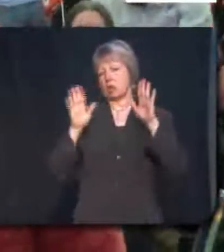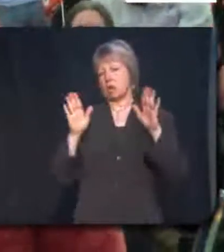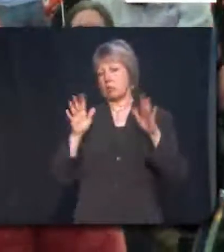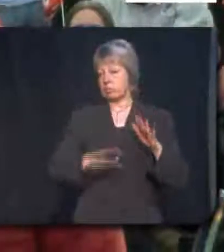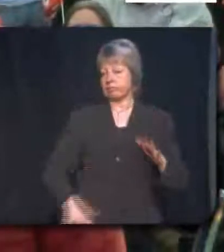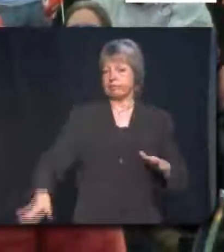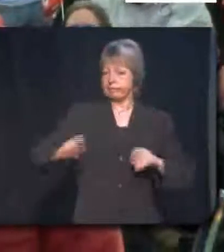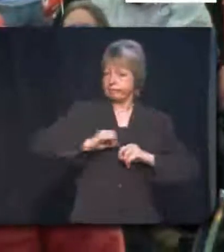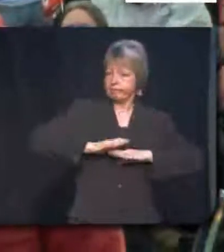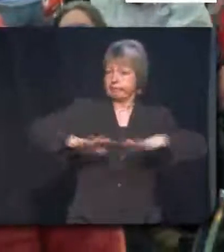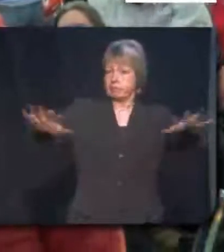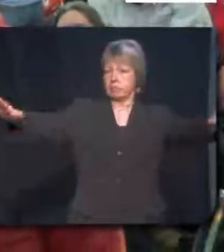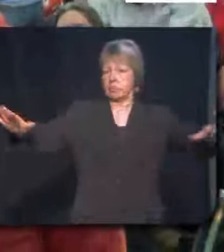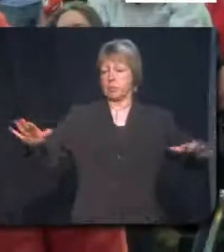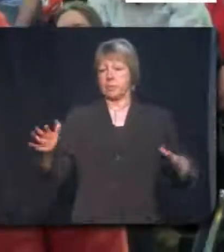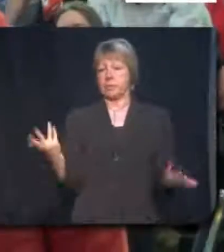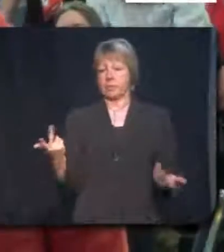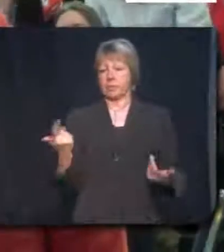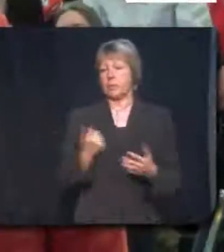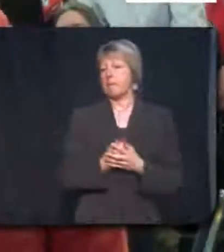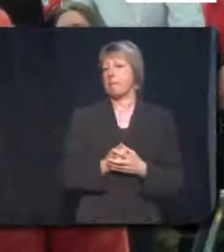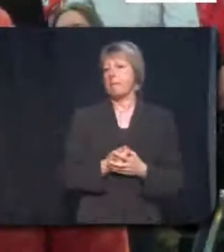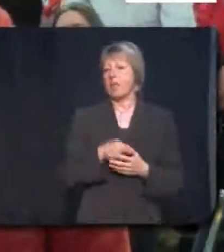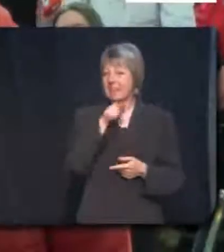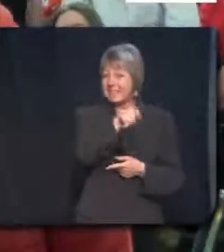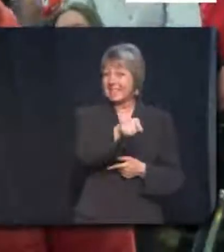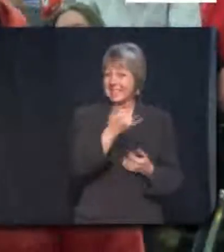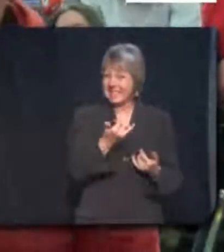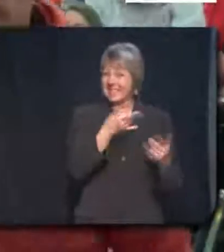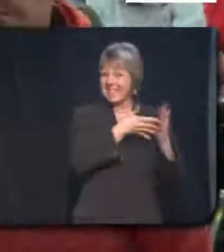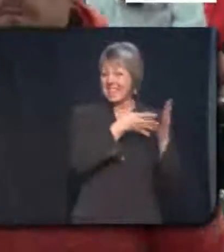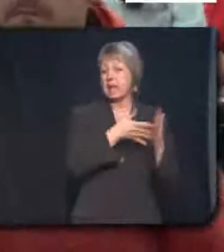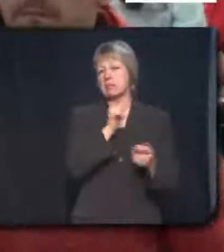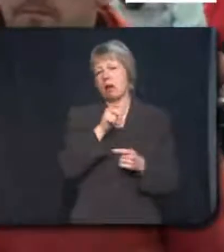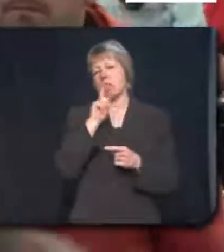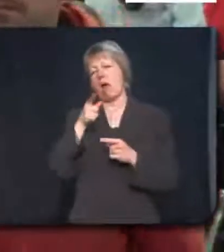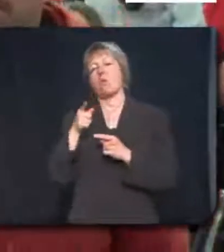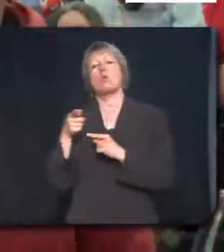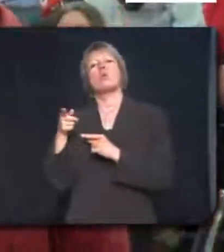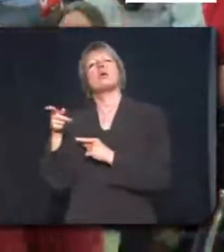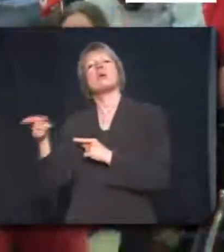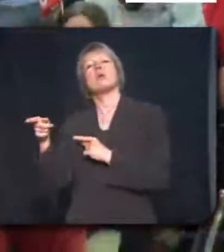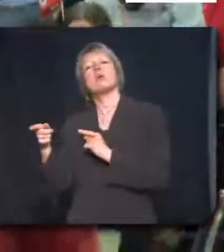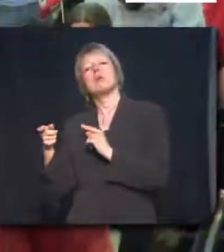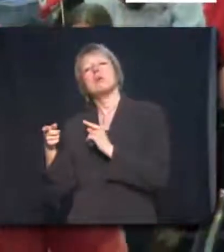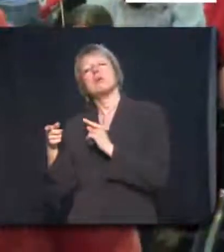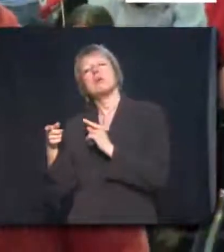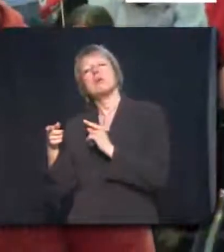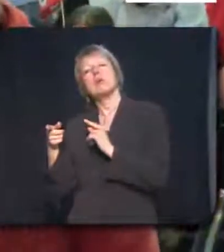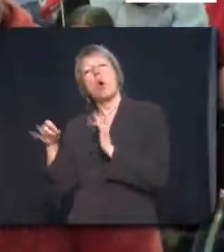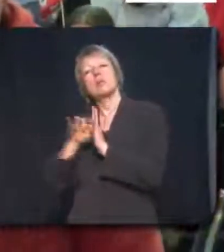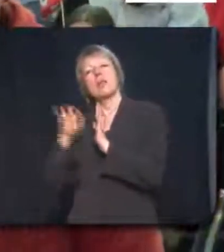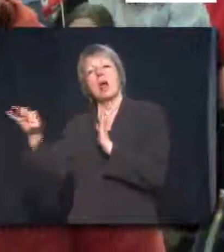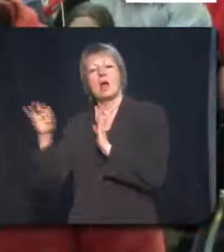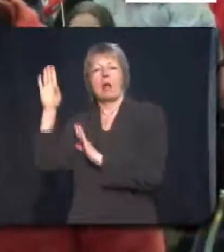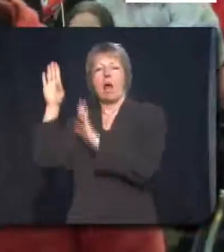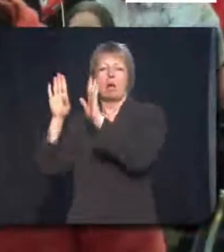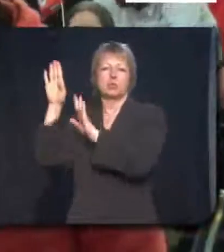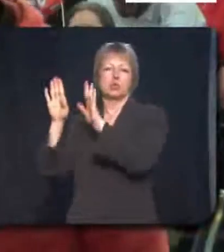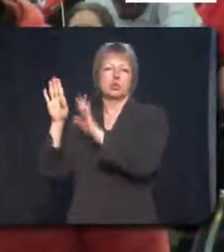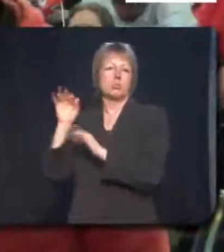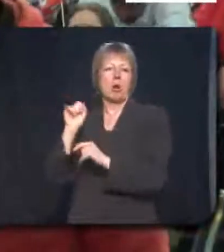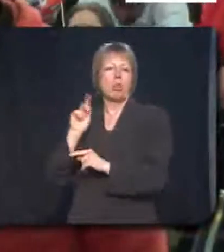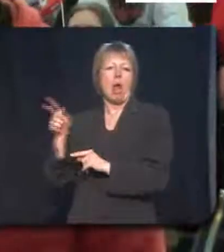wir das ausprobieren dann könnten wir das mit den Online auch machen ich hoffe ihr habt für einen 27er gestimmt und wenn nicht nachher kommen noch Hardcore